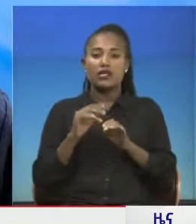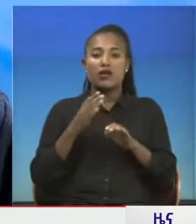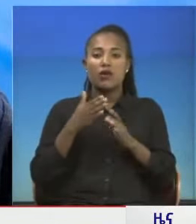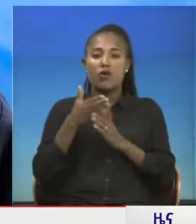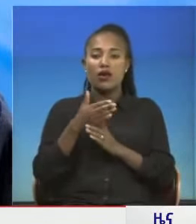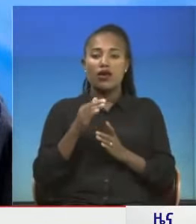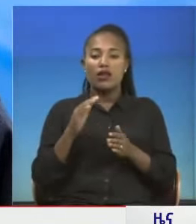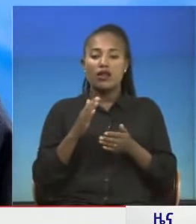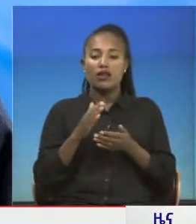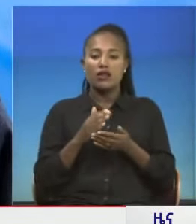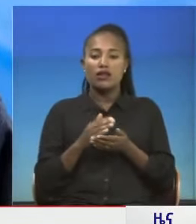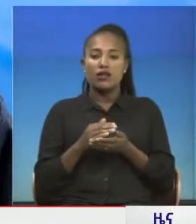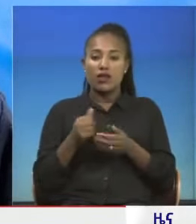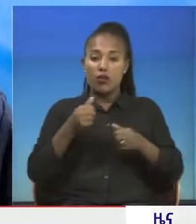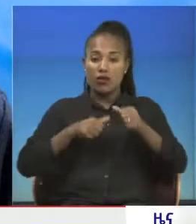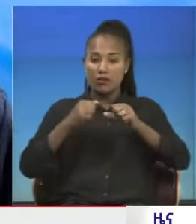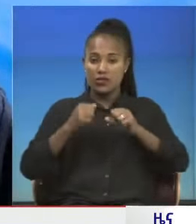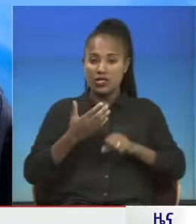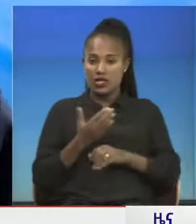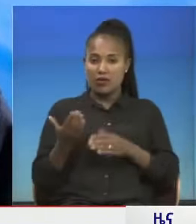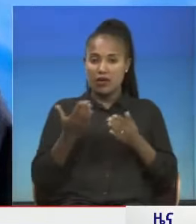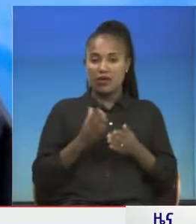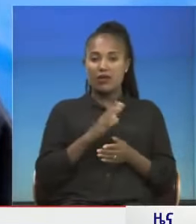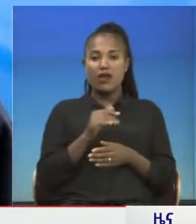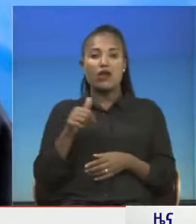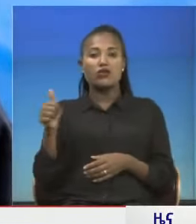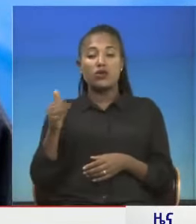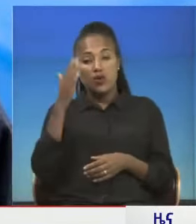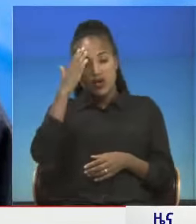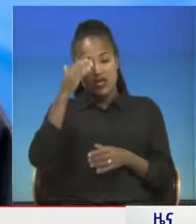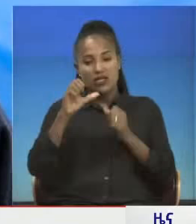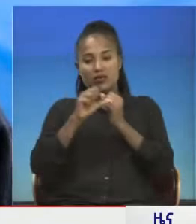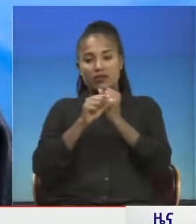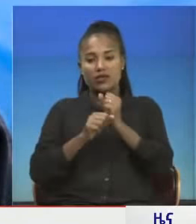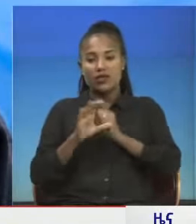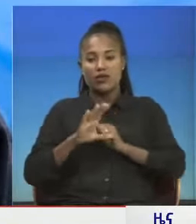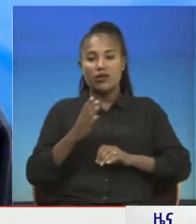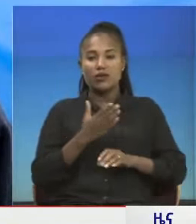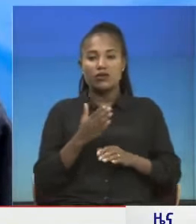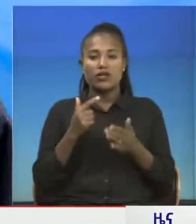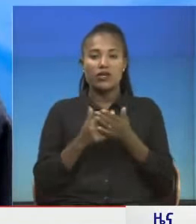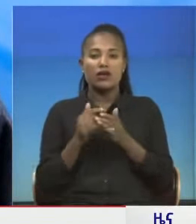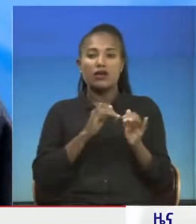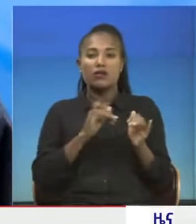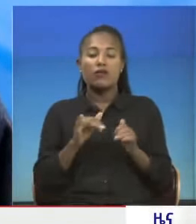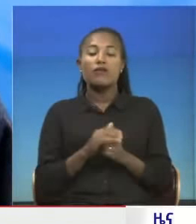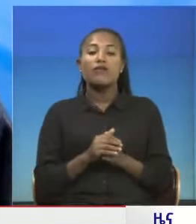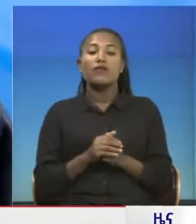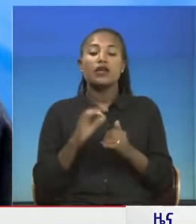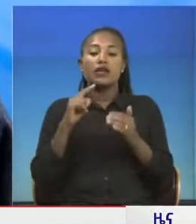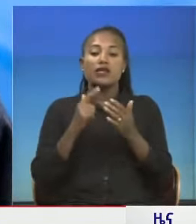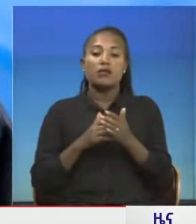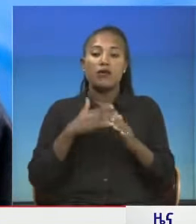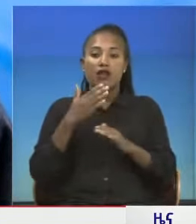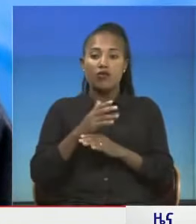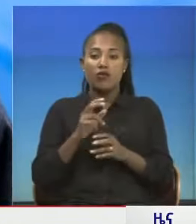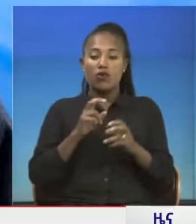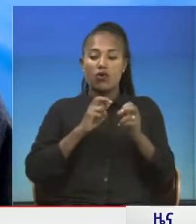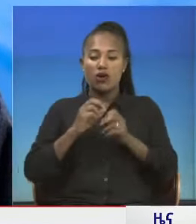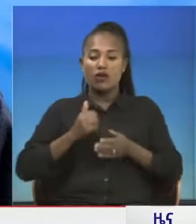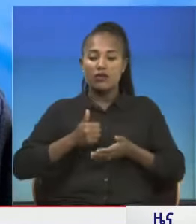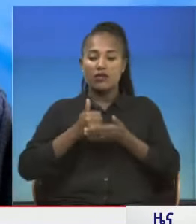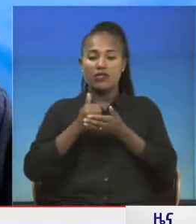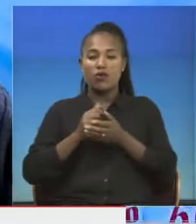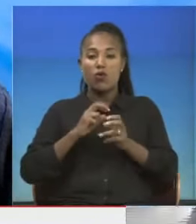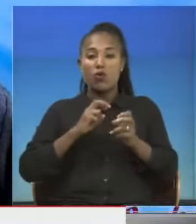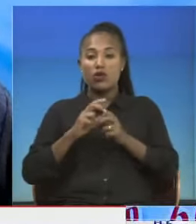ከዘላቂነት አኳያ ሊያዋጣ የሚችል ነገር የማቅረብ እና ሌሎች እውቀትን መሰረት ያደረጉ ነገሮች ነው። ይሄ ደግሞ ከዛም አልፎ ለወገን